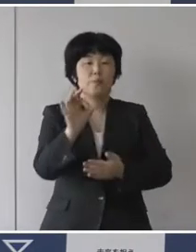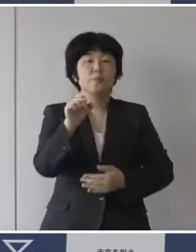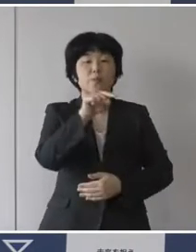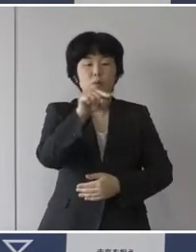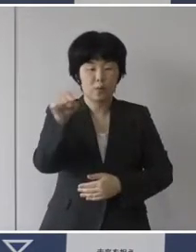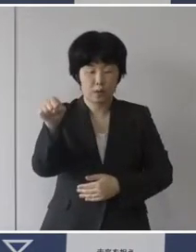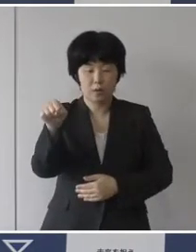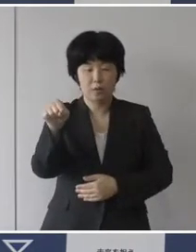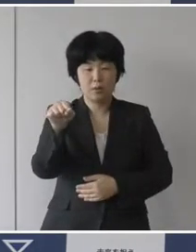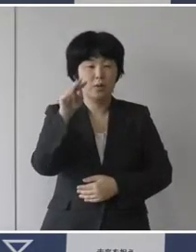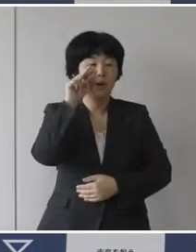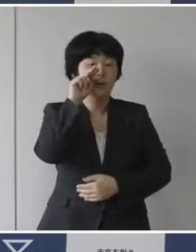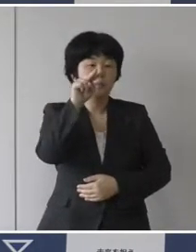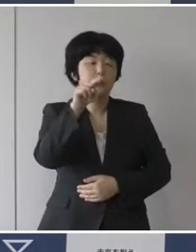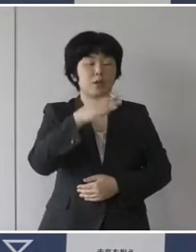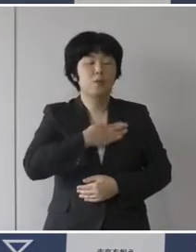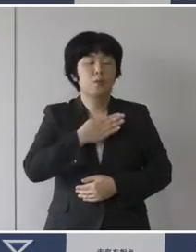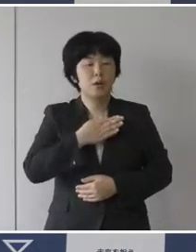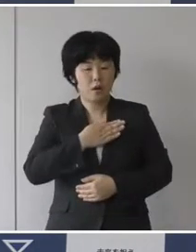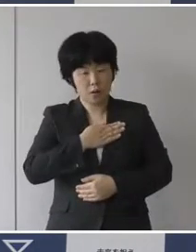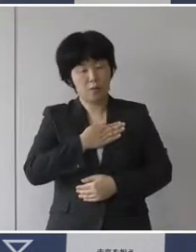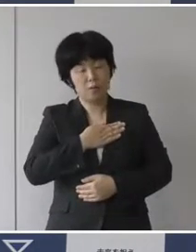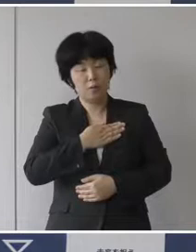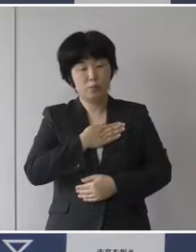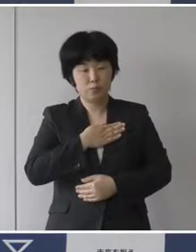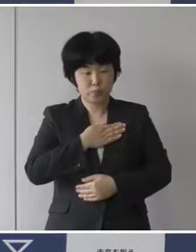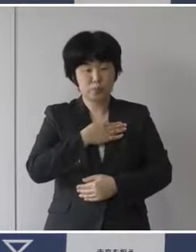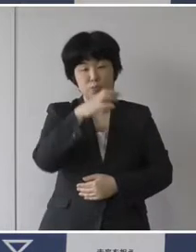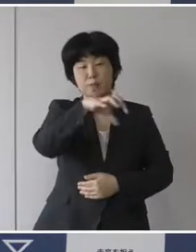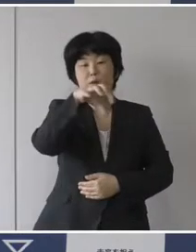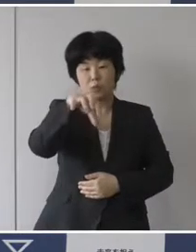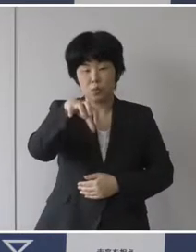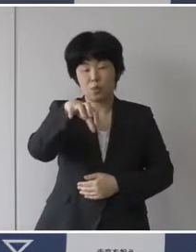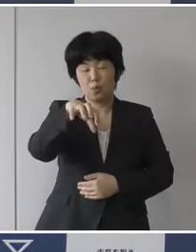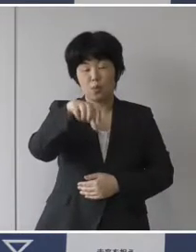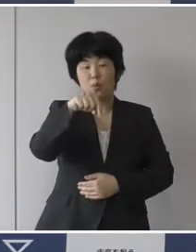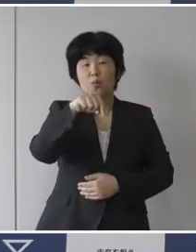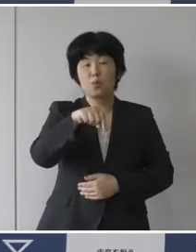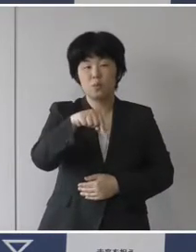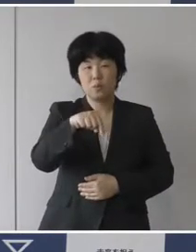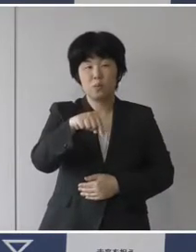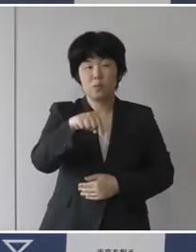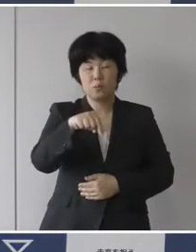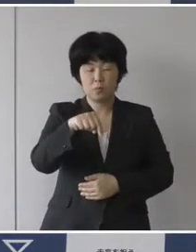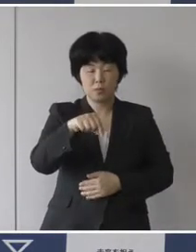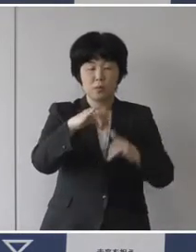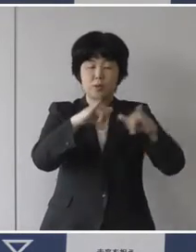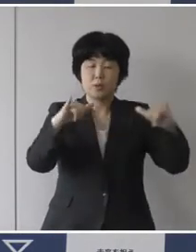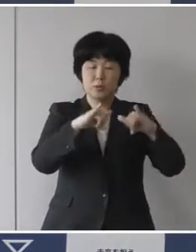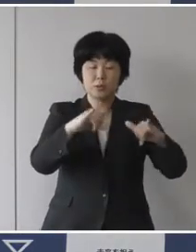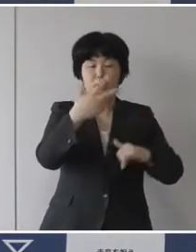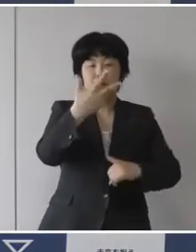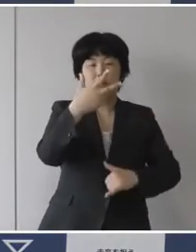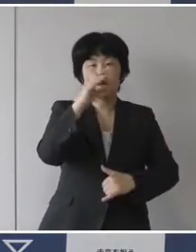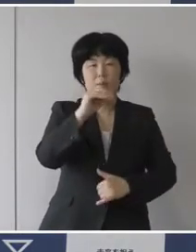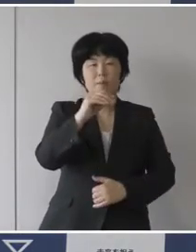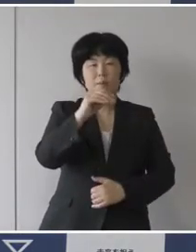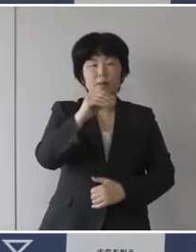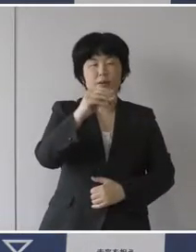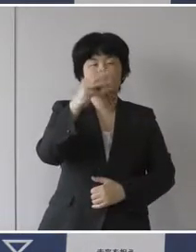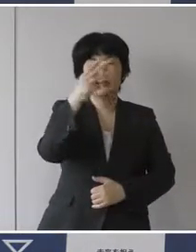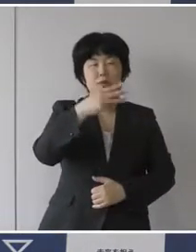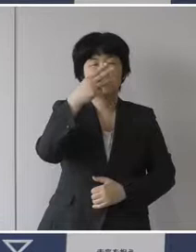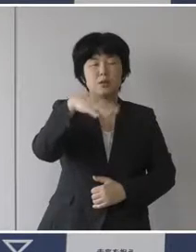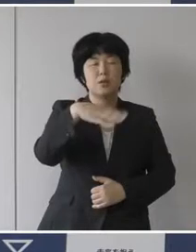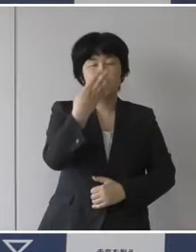る、残存部分で、その良い部分ですね、約7万3400平方メートルを、文化